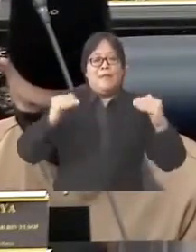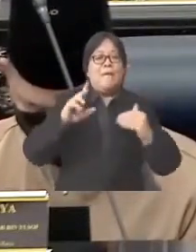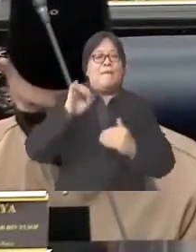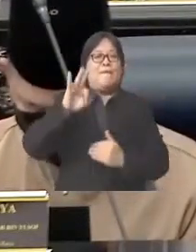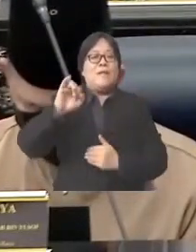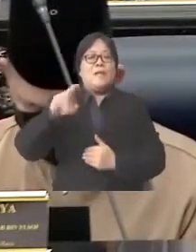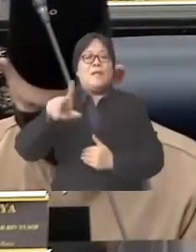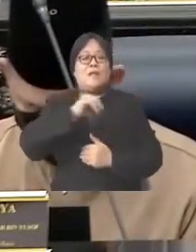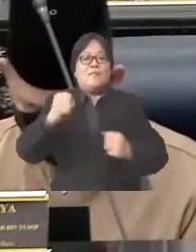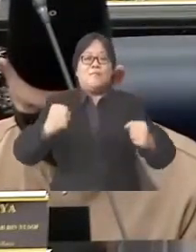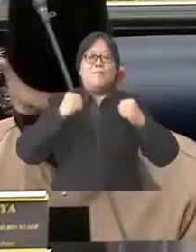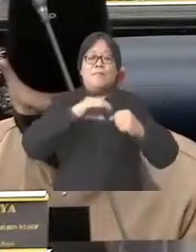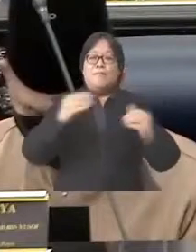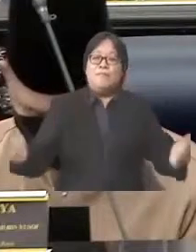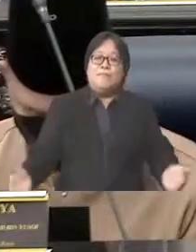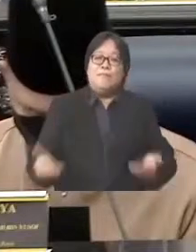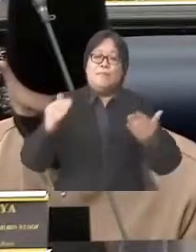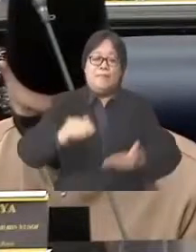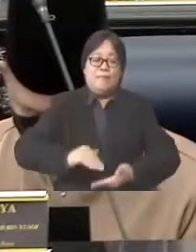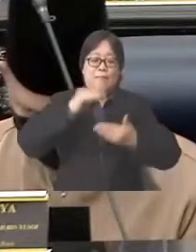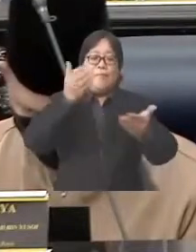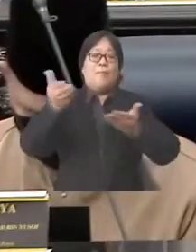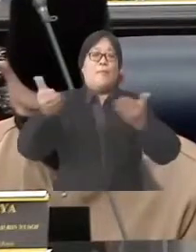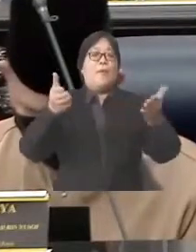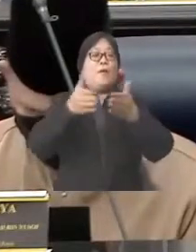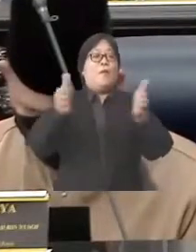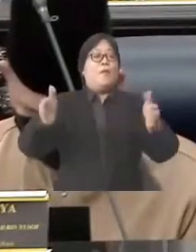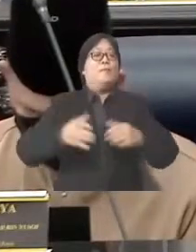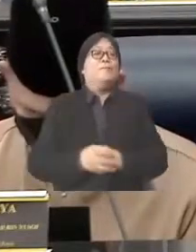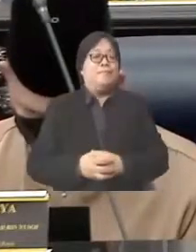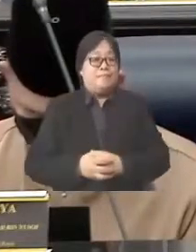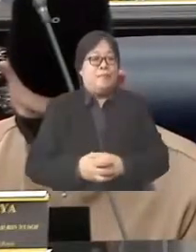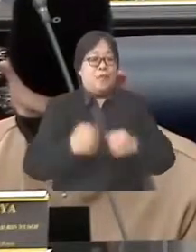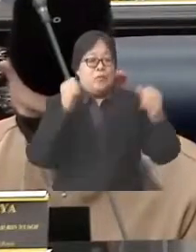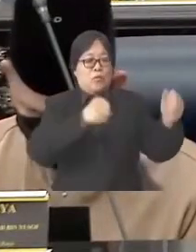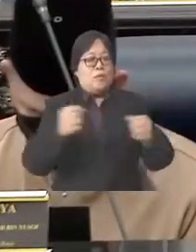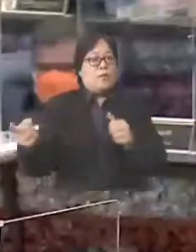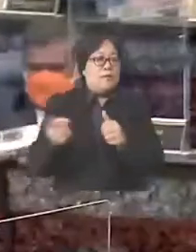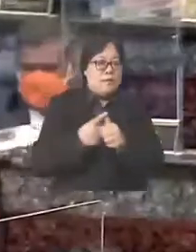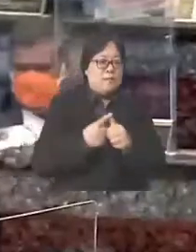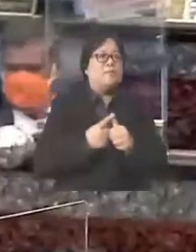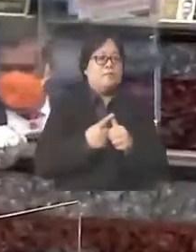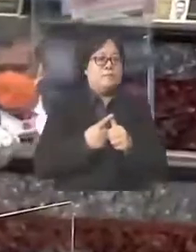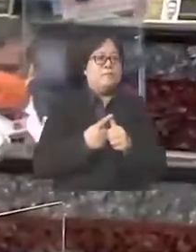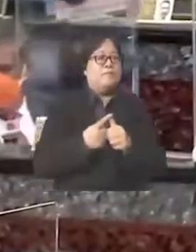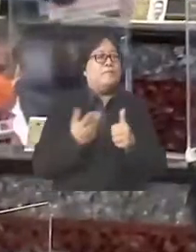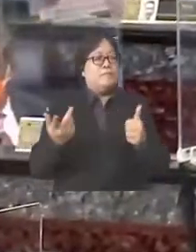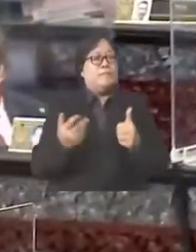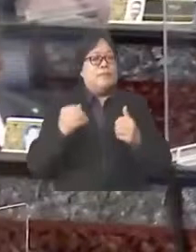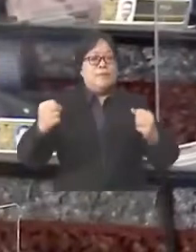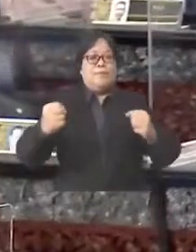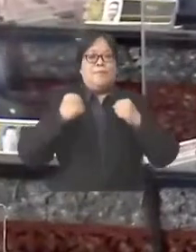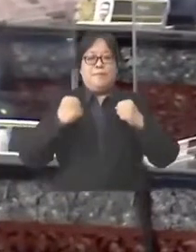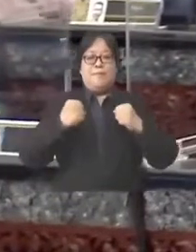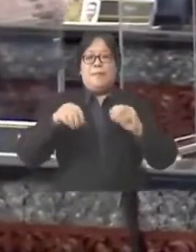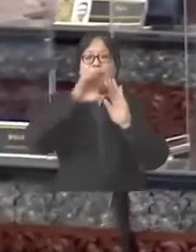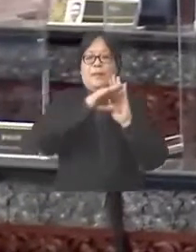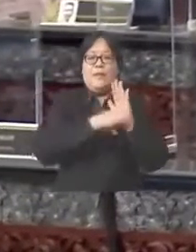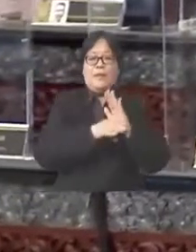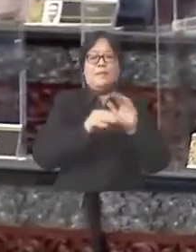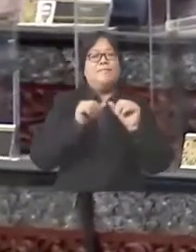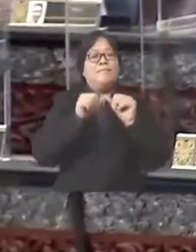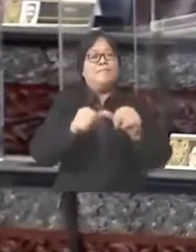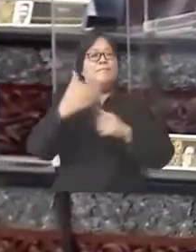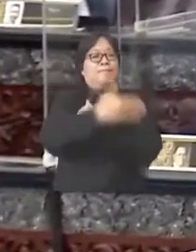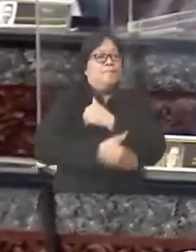dan kemampuan hasil serta mendukung penyampaian primatan awam tradisi pertama di bawah fokus ketiga adalah untuk mengukuhkan agenda